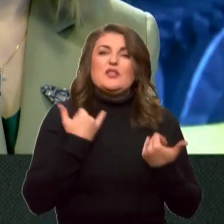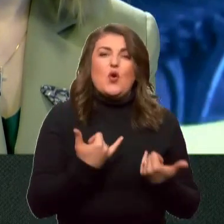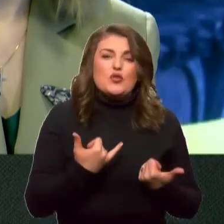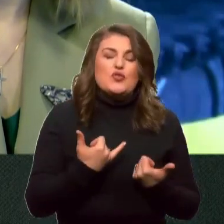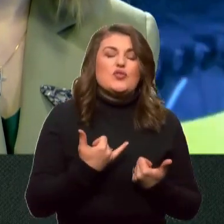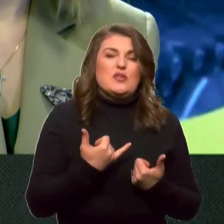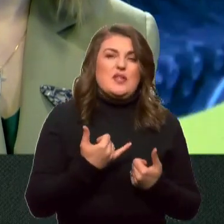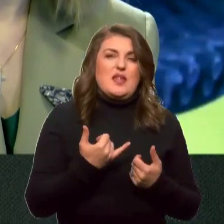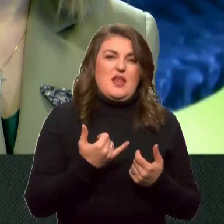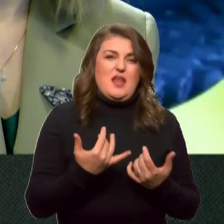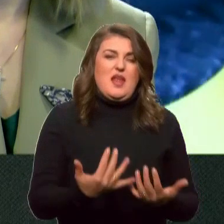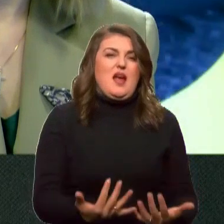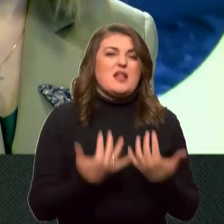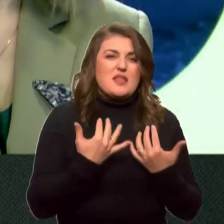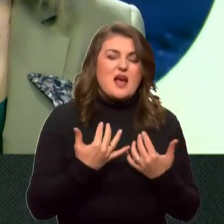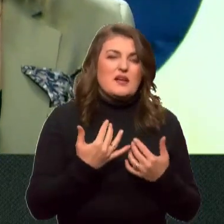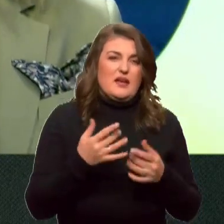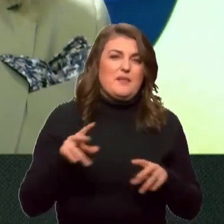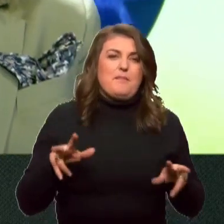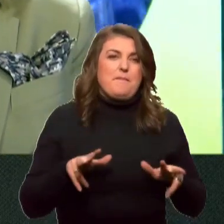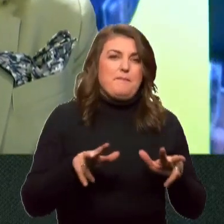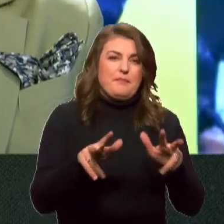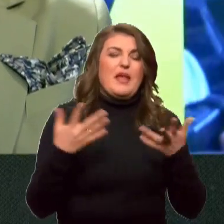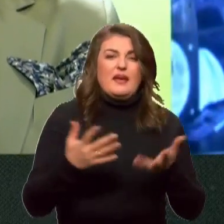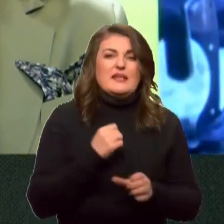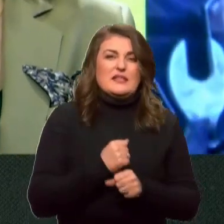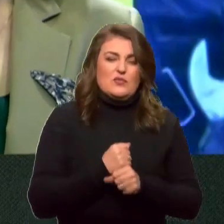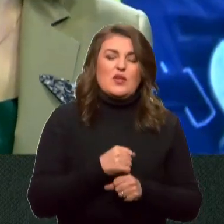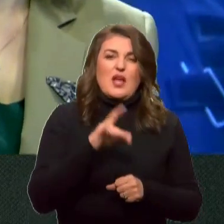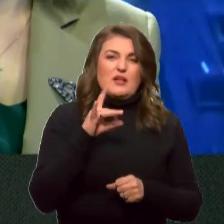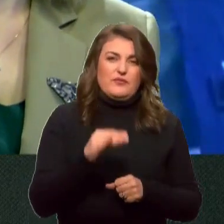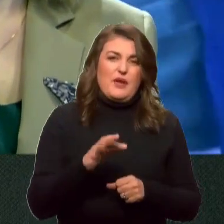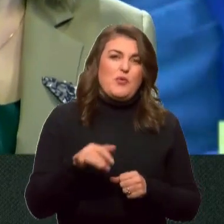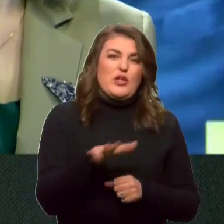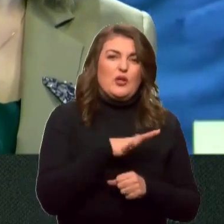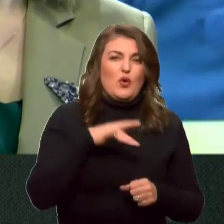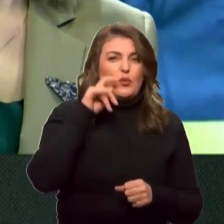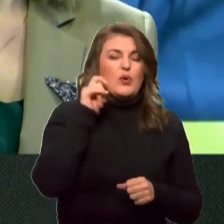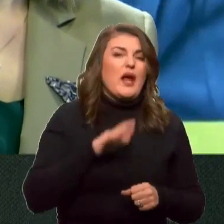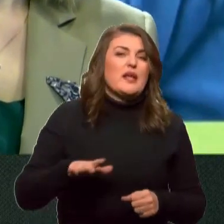сьогоднішньої атаки безпілотними літальними апаратами, які здійснила Російська Федерація по території України?